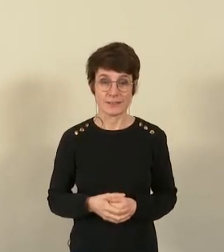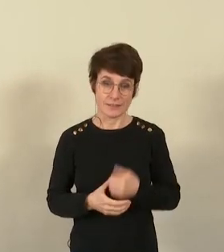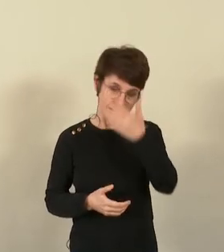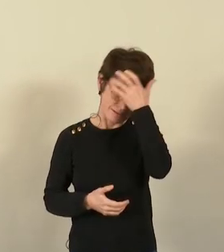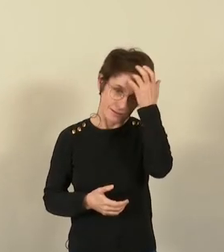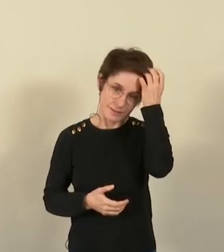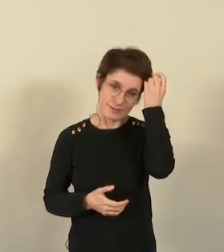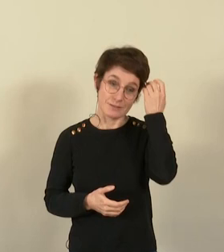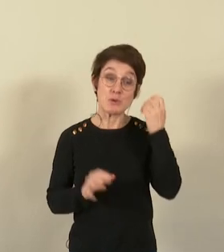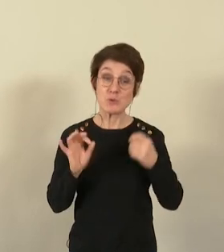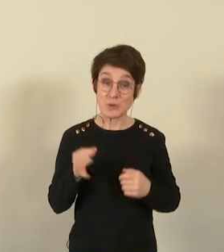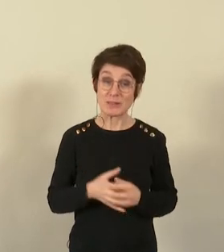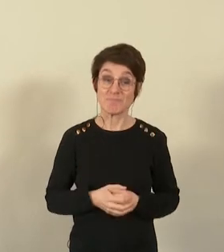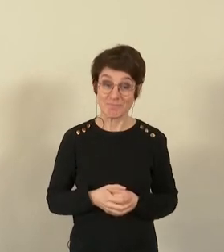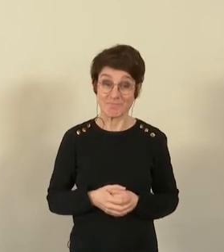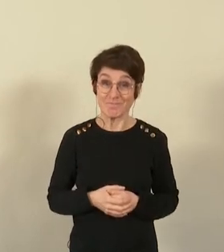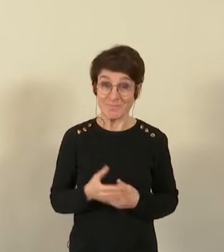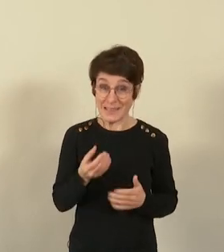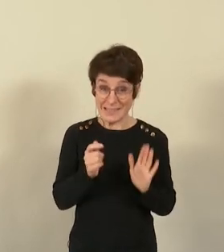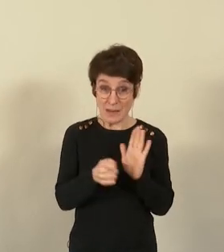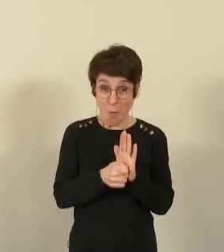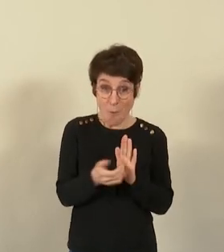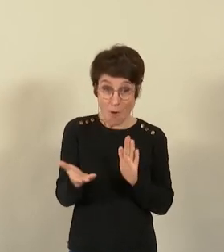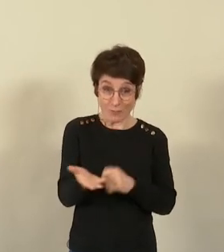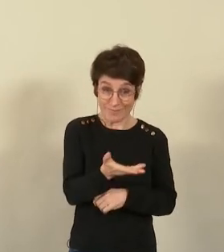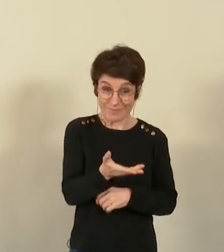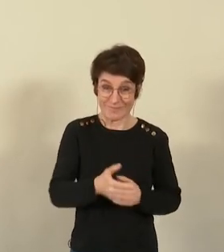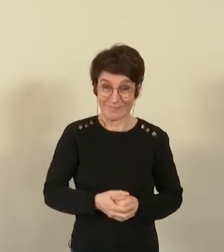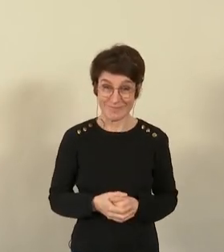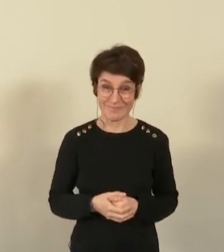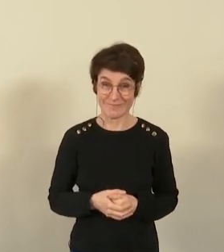oui c'est bon c'est bon moment madame